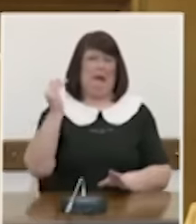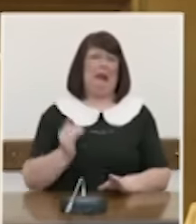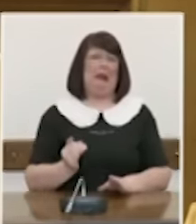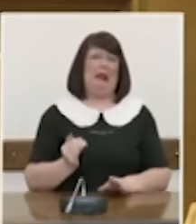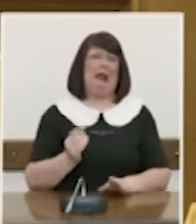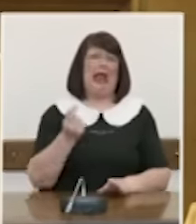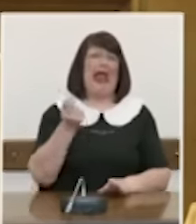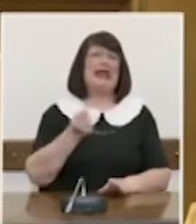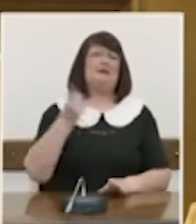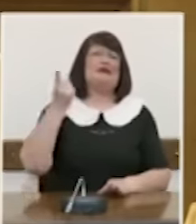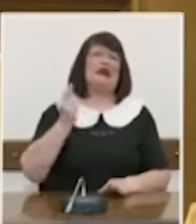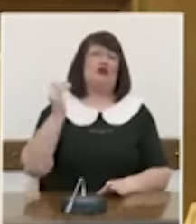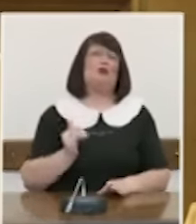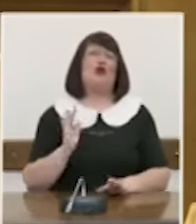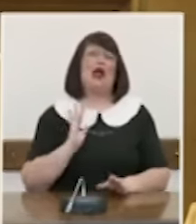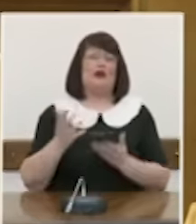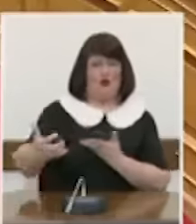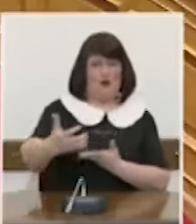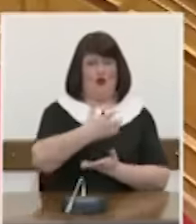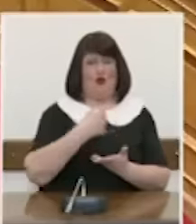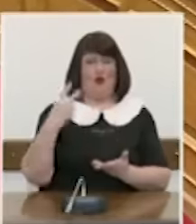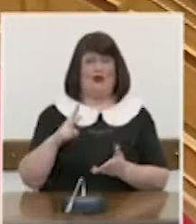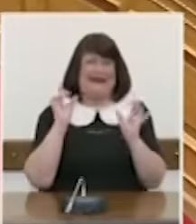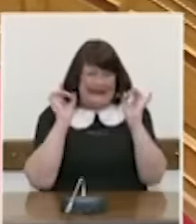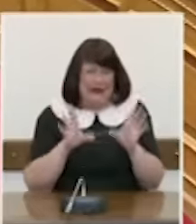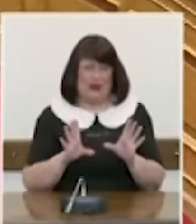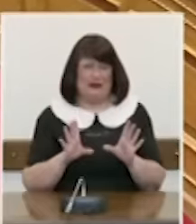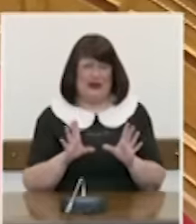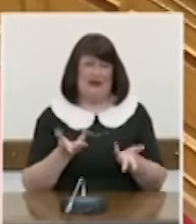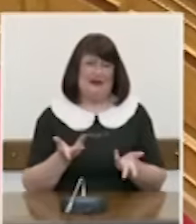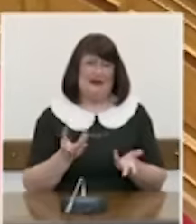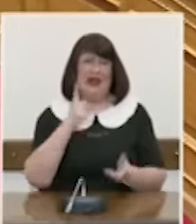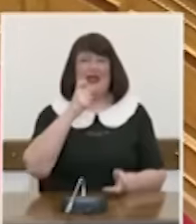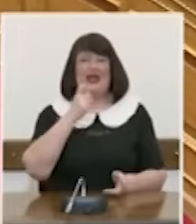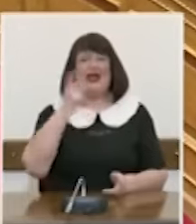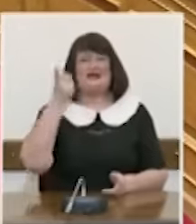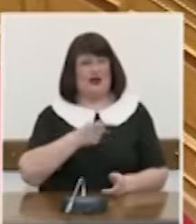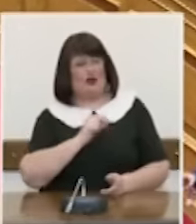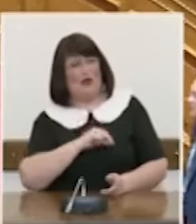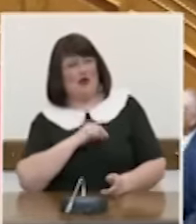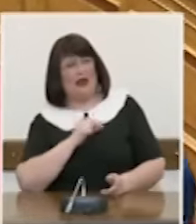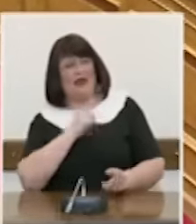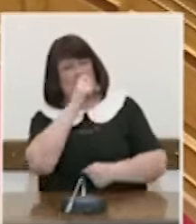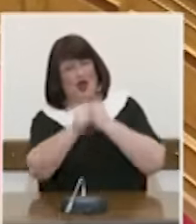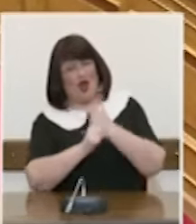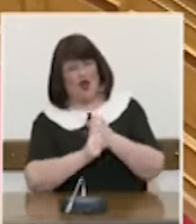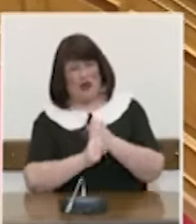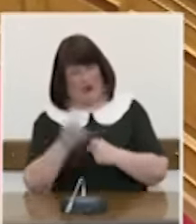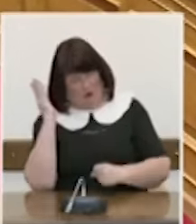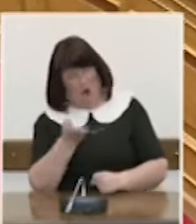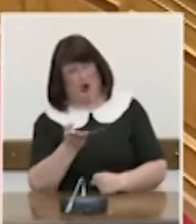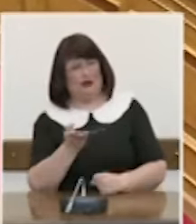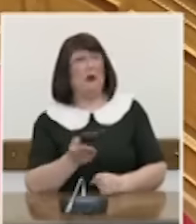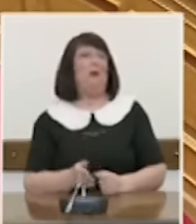1,5% του τζίρου της και λιγότερο από 10% των κερδών της για ένα χρόνο. Συμφωνημένο